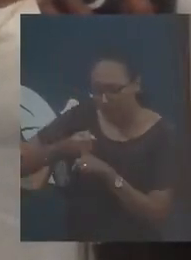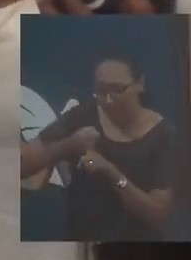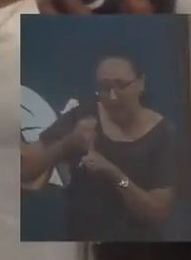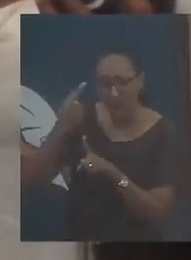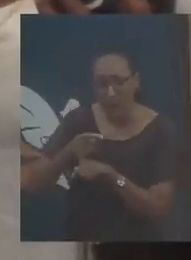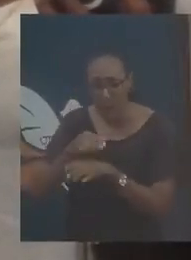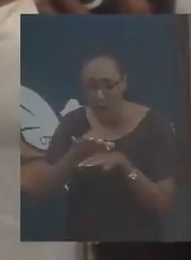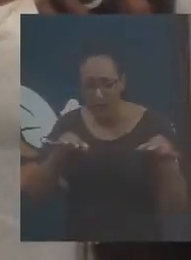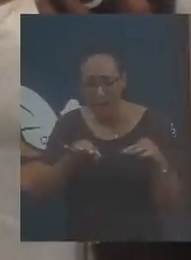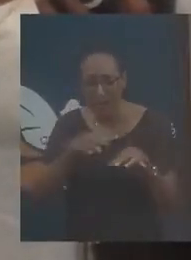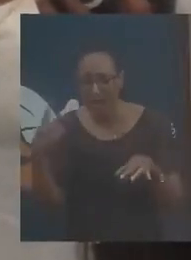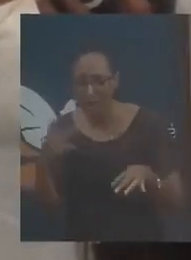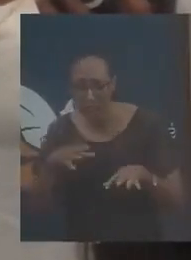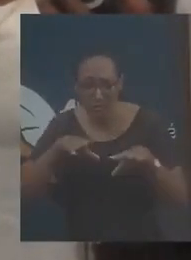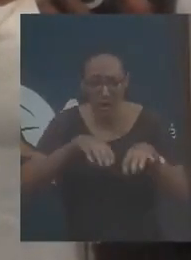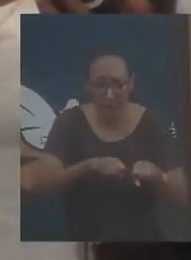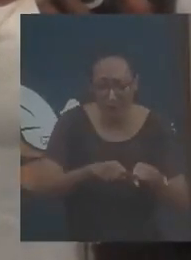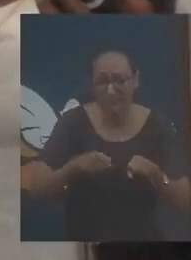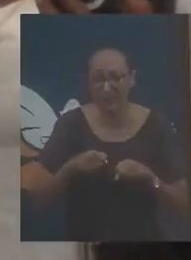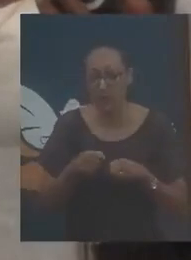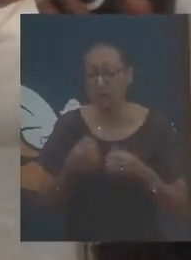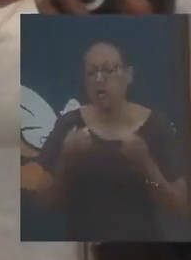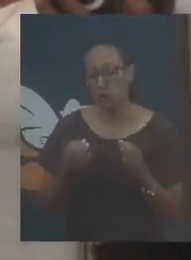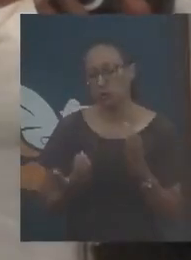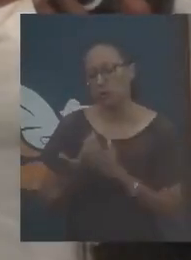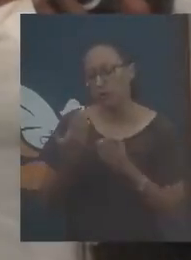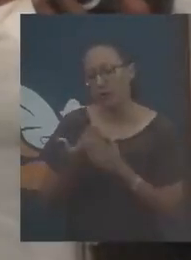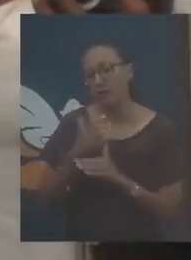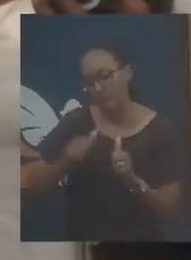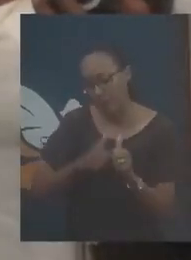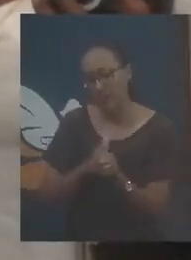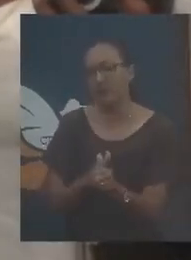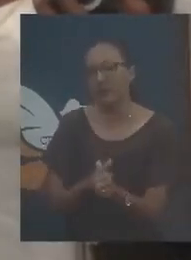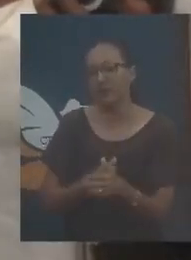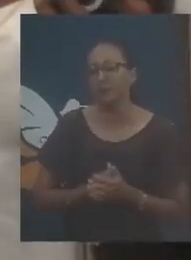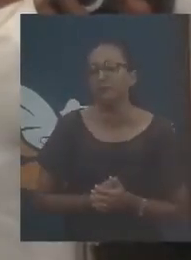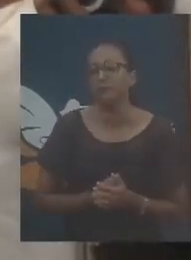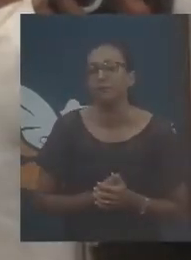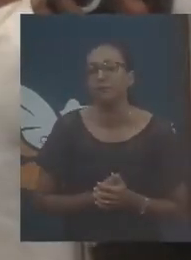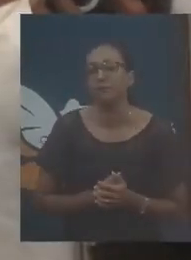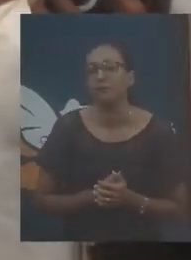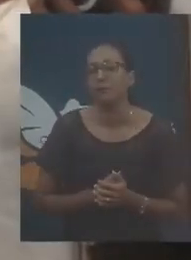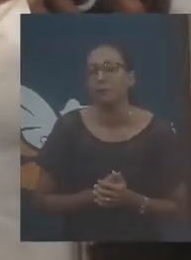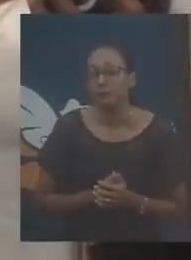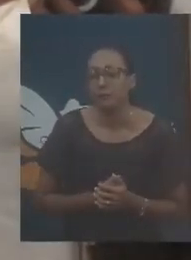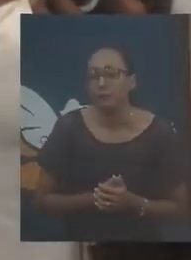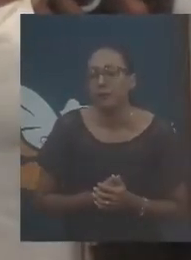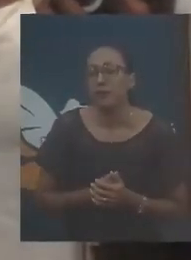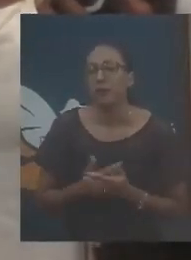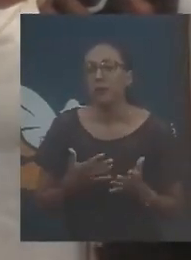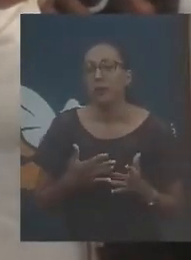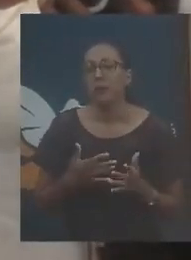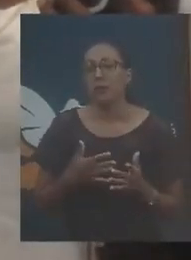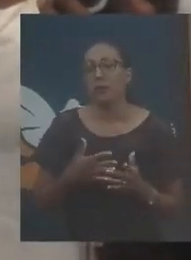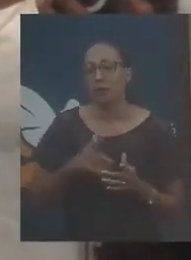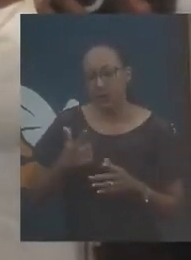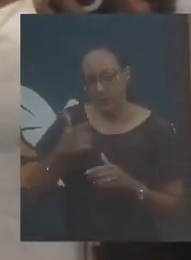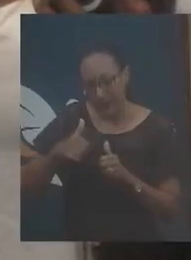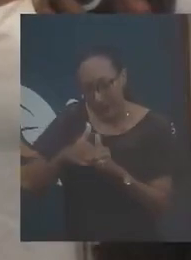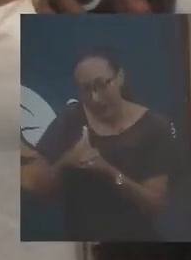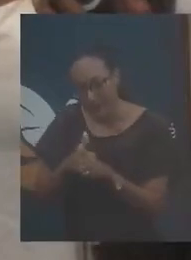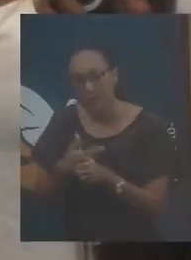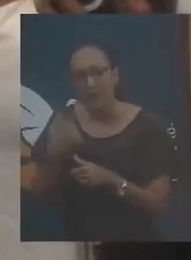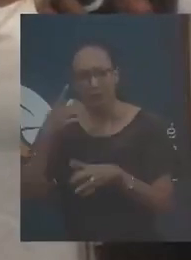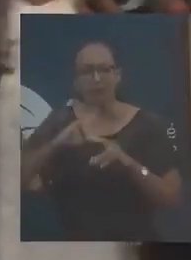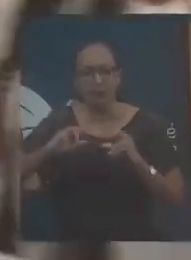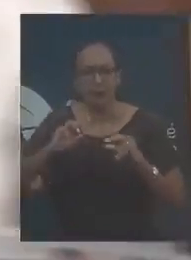terres? Nous avons déposé plainte ce matin. Nous avons aussi déposé plainte et je vais vous expliquer pourquoi. Parce que